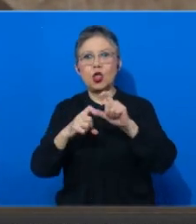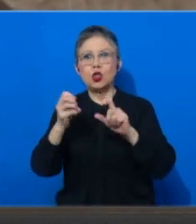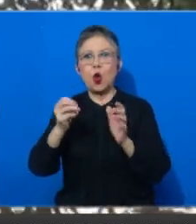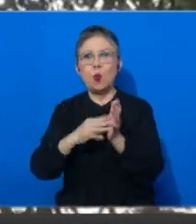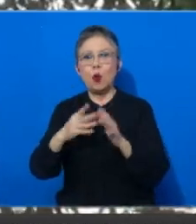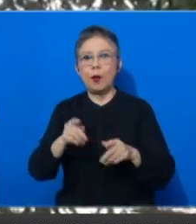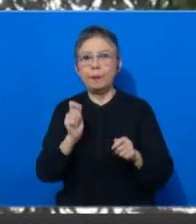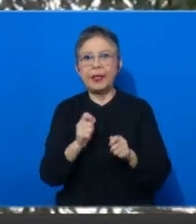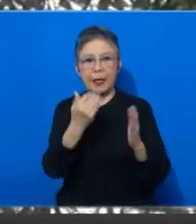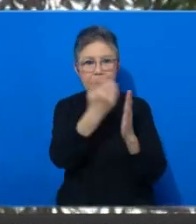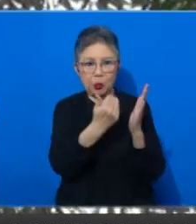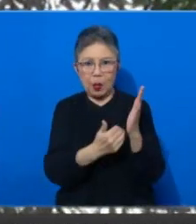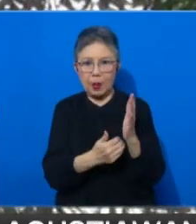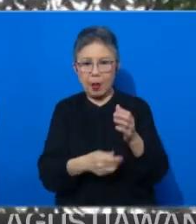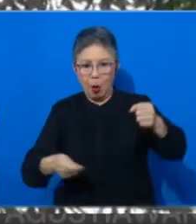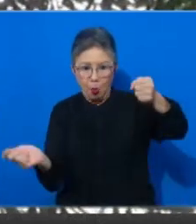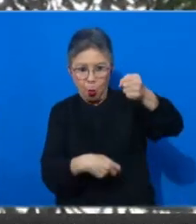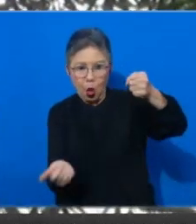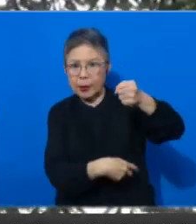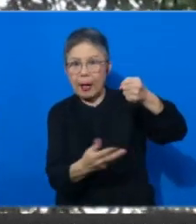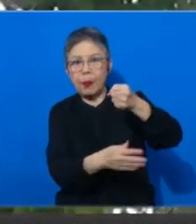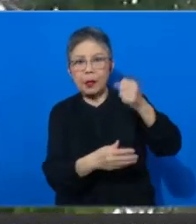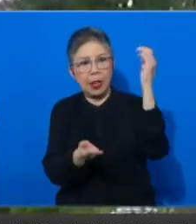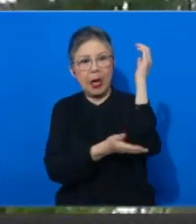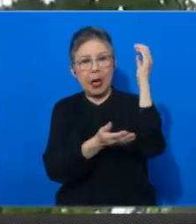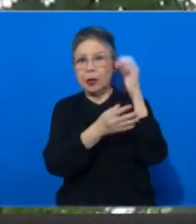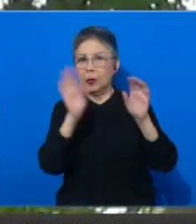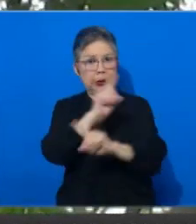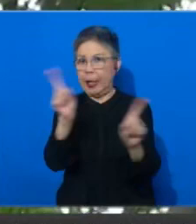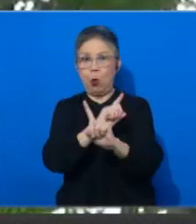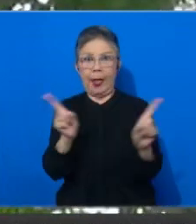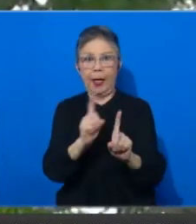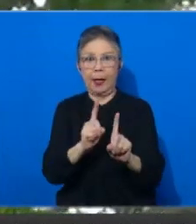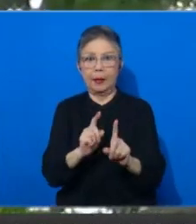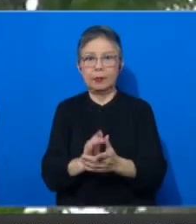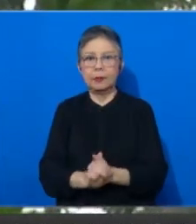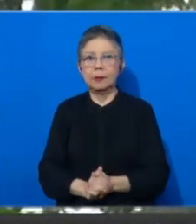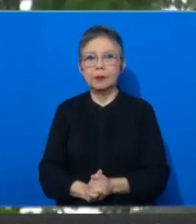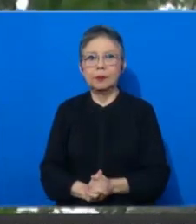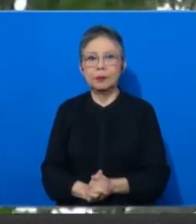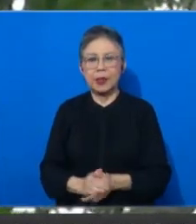peraturan desa larangan penebangan pohon serta bambu radius 20 meter di kanan dan kiri